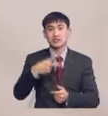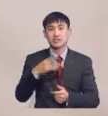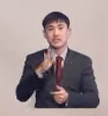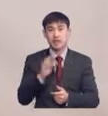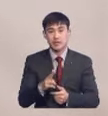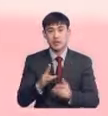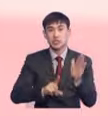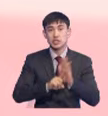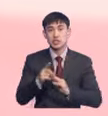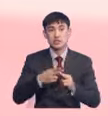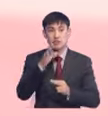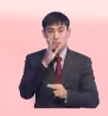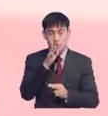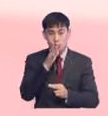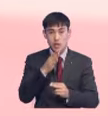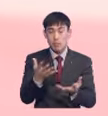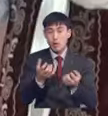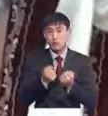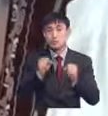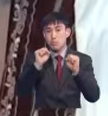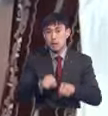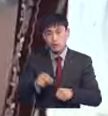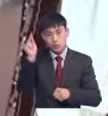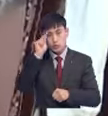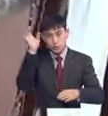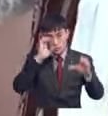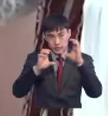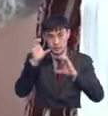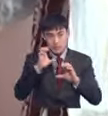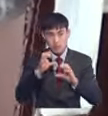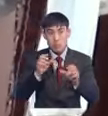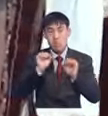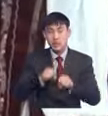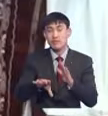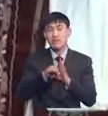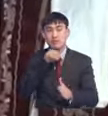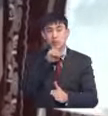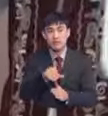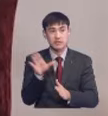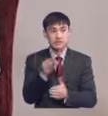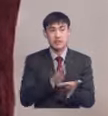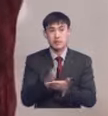века. Начиная с этого периода, она получает право учиться в университете, право на выбор профессии во